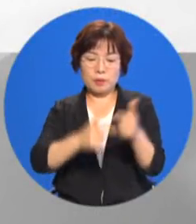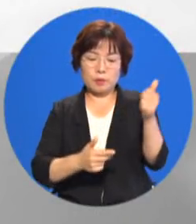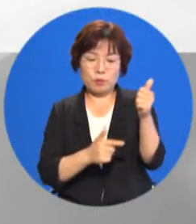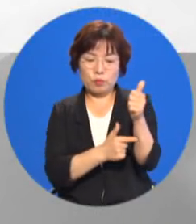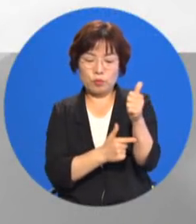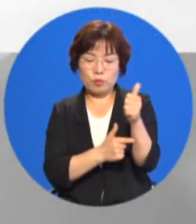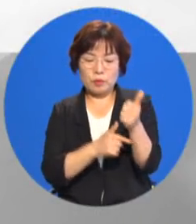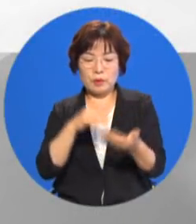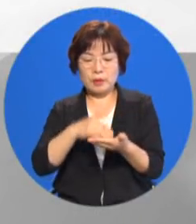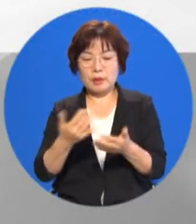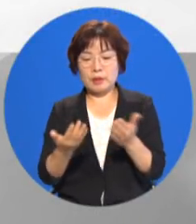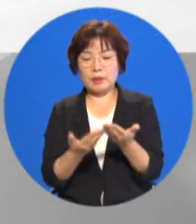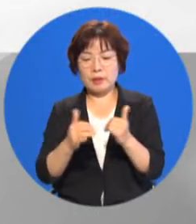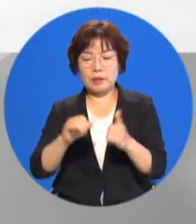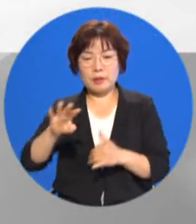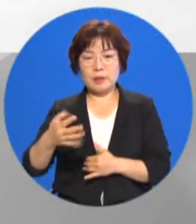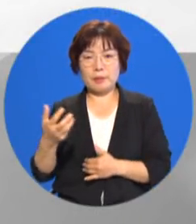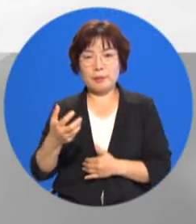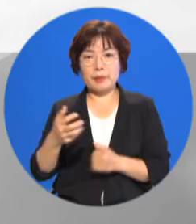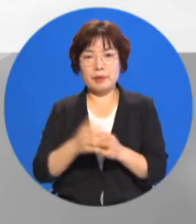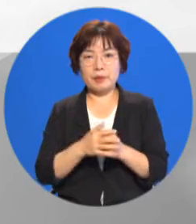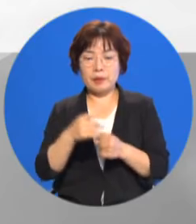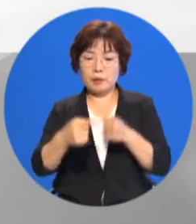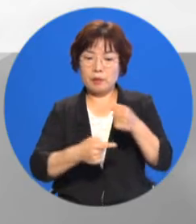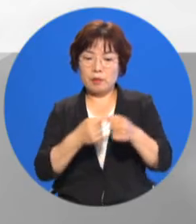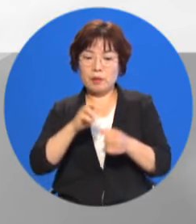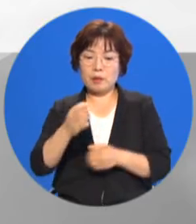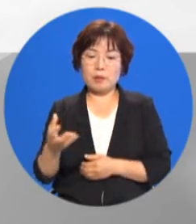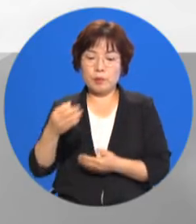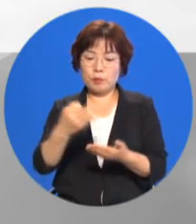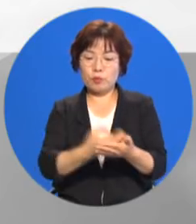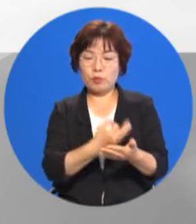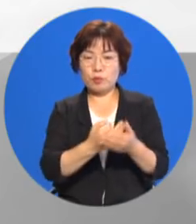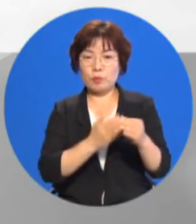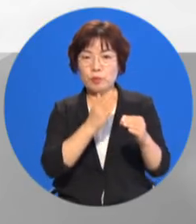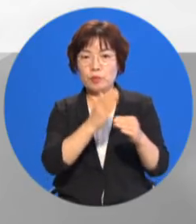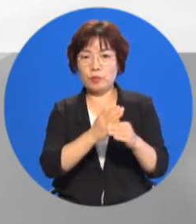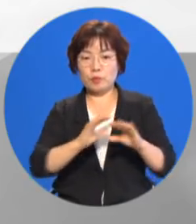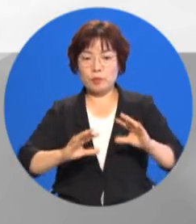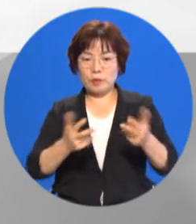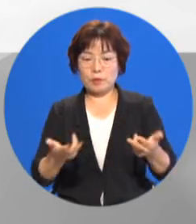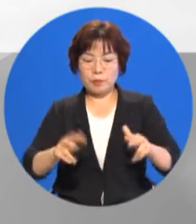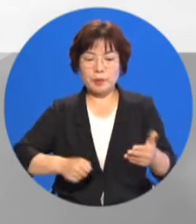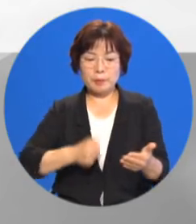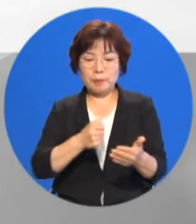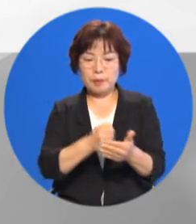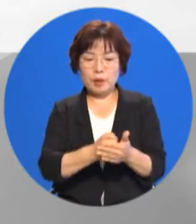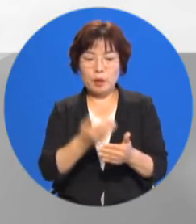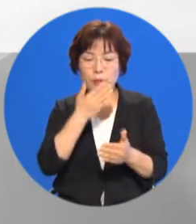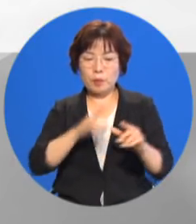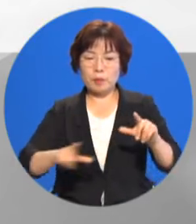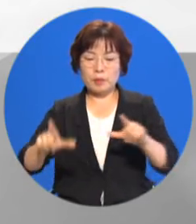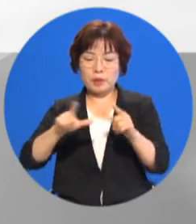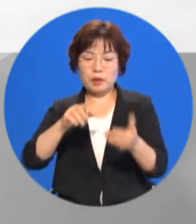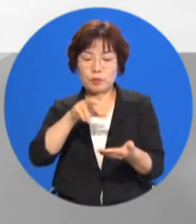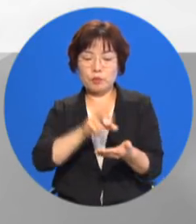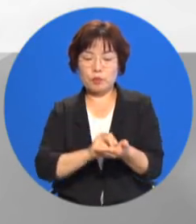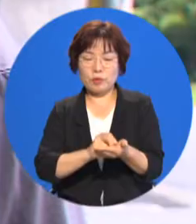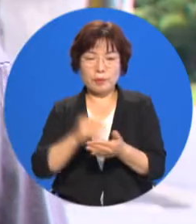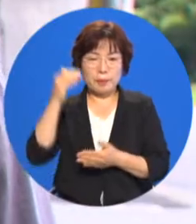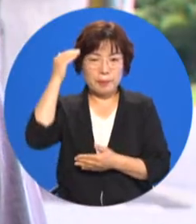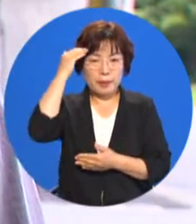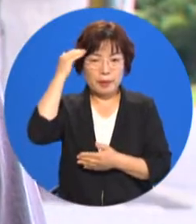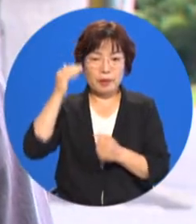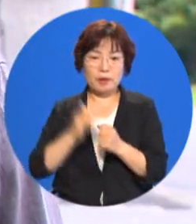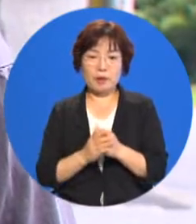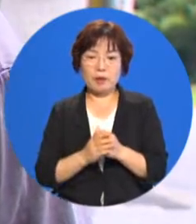종사자는 480여 명. 매년 30억 여원의 소득을 얻다 보니 국립공원 지정을 통한 생존권 박탈까지 우려하고 있습니다.